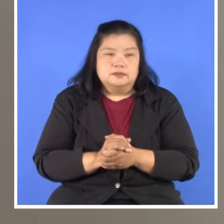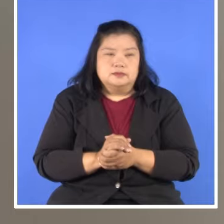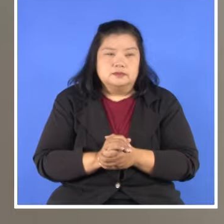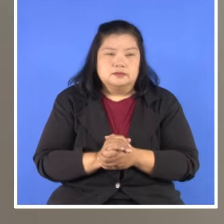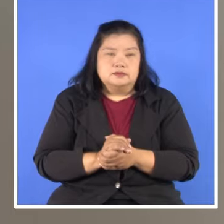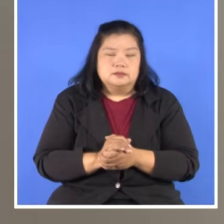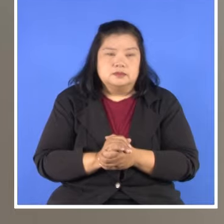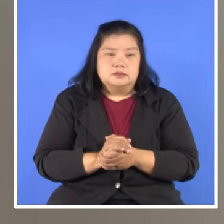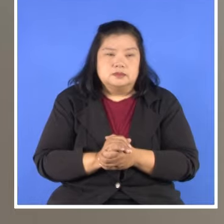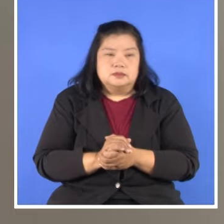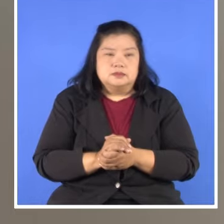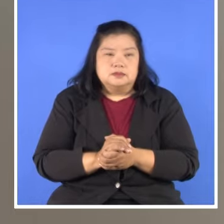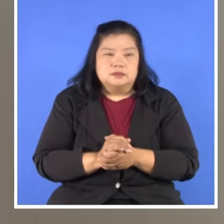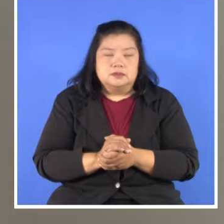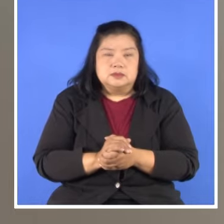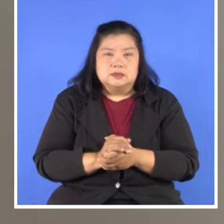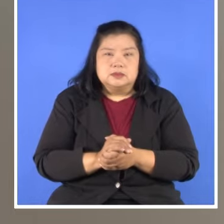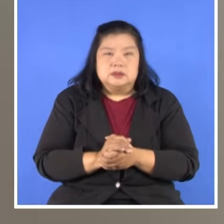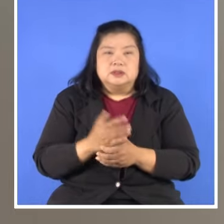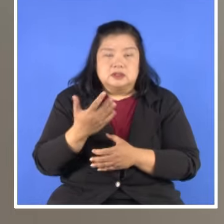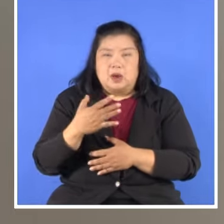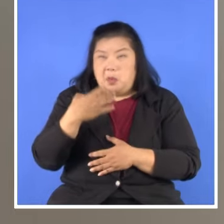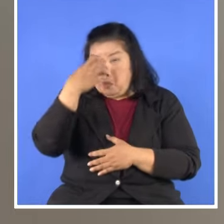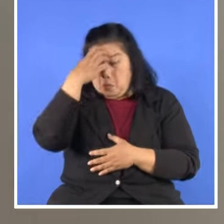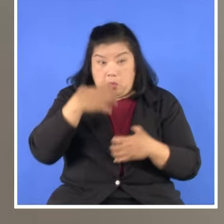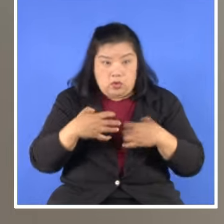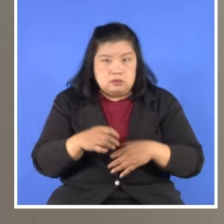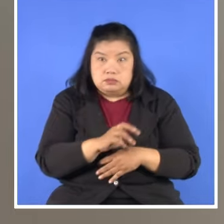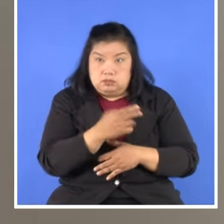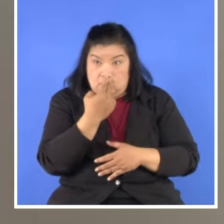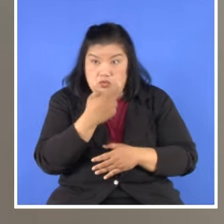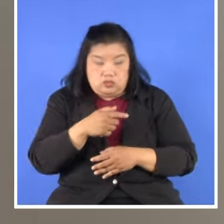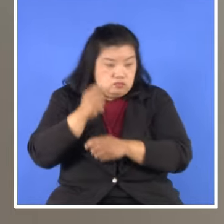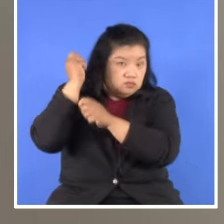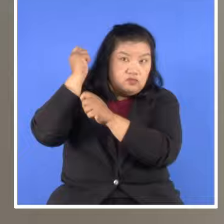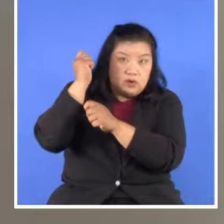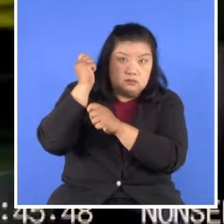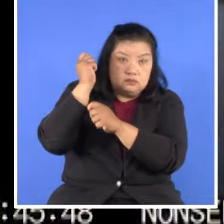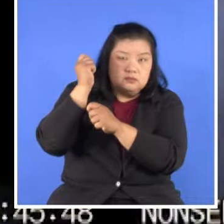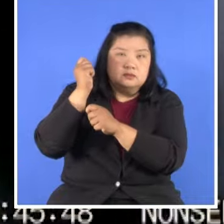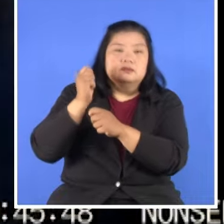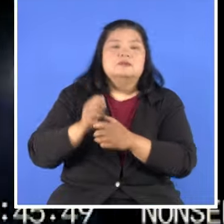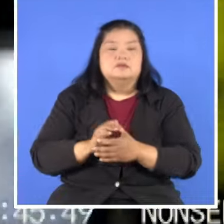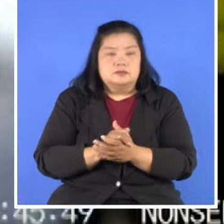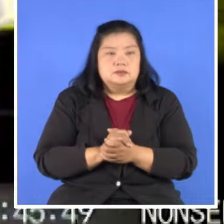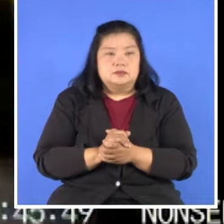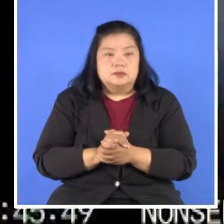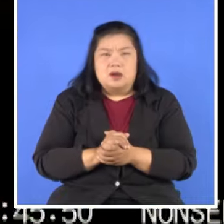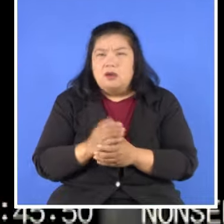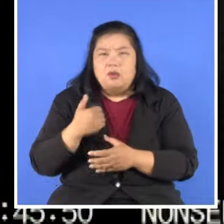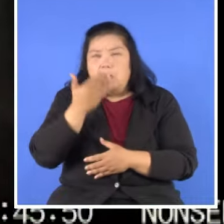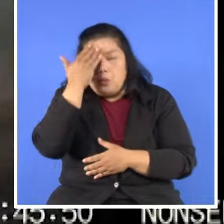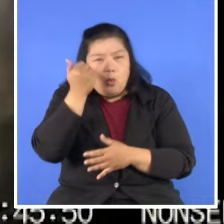ที่เกิดอาการคุ้มคลั่งขึ้นมาโต้งภาคภูมิบอกว่าเดี๋ยวจะเอาไม้ตีพี่คนนี้ด้วยที่นอนอยู่ทีนี้ก็ยิ่งเป็นห่วงครับตำรวจ